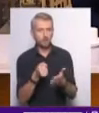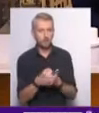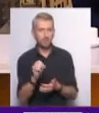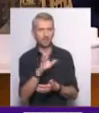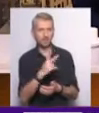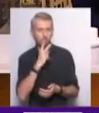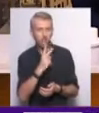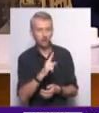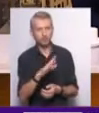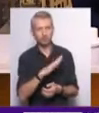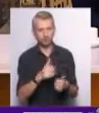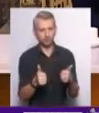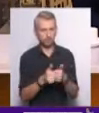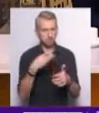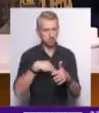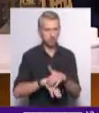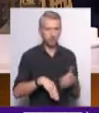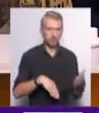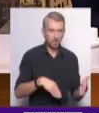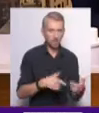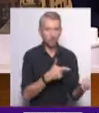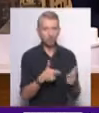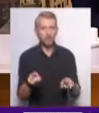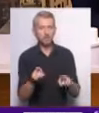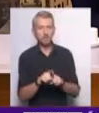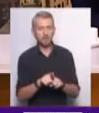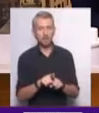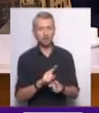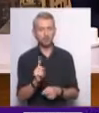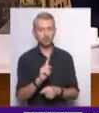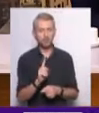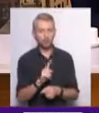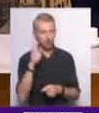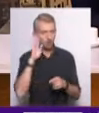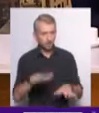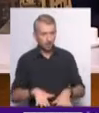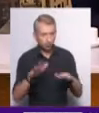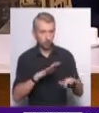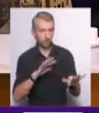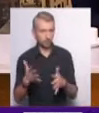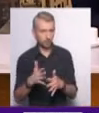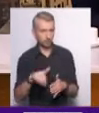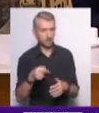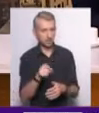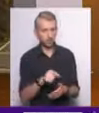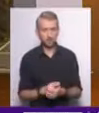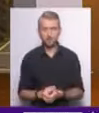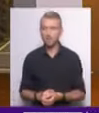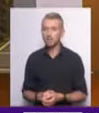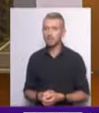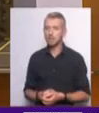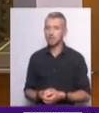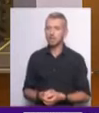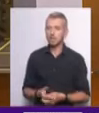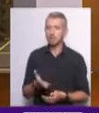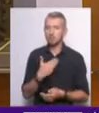яке відбувалося поруч з метро Лівобережне, готувалися таким чином, що відбувалися затоплення після цього. Так, зараз ми